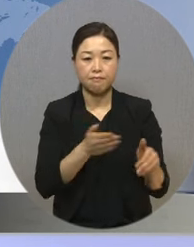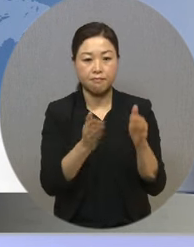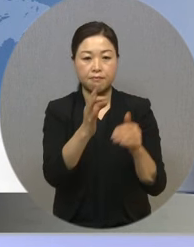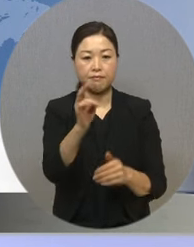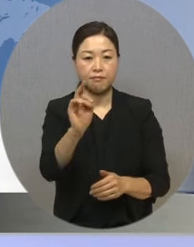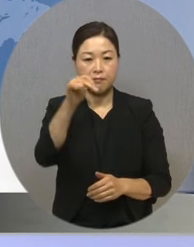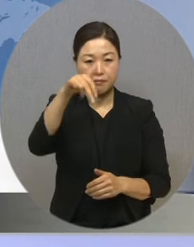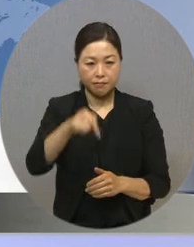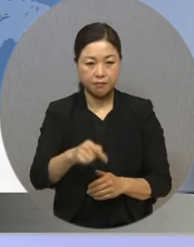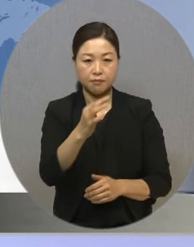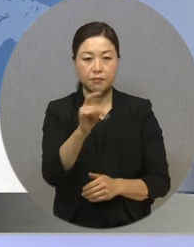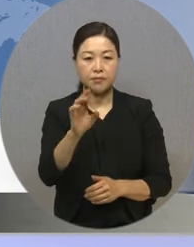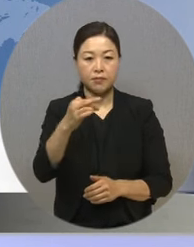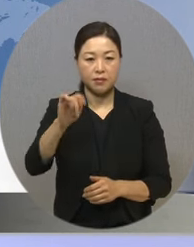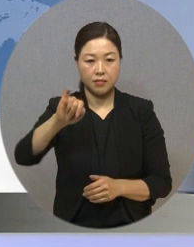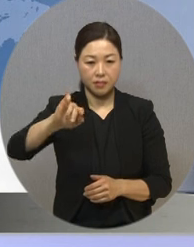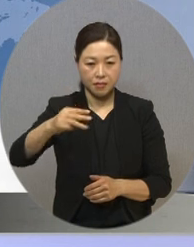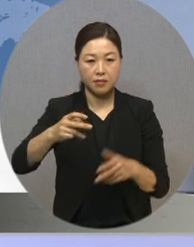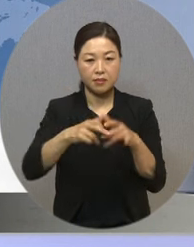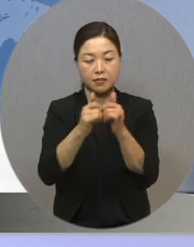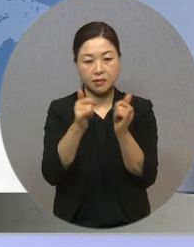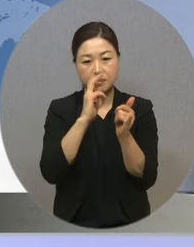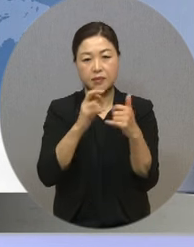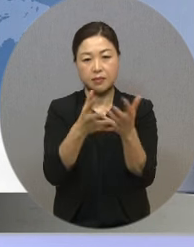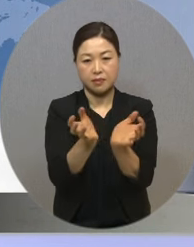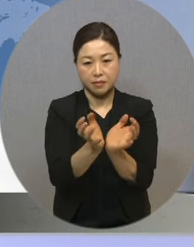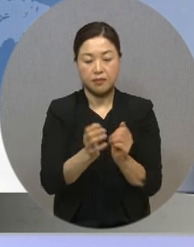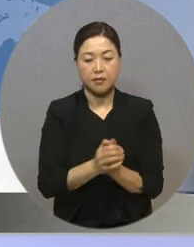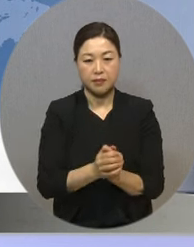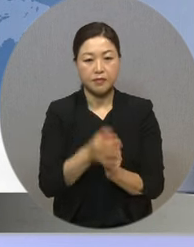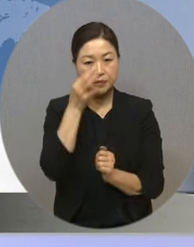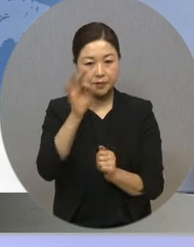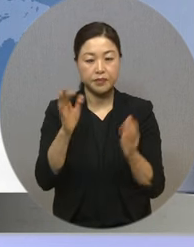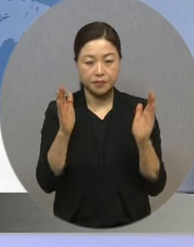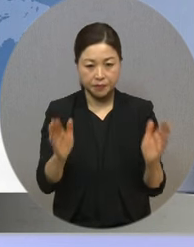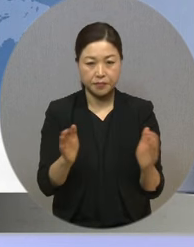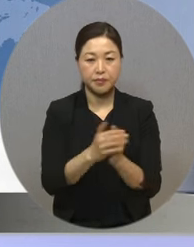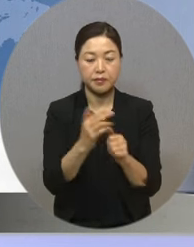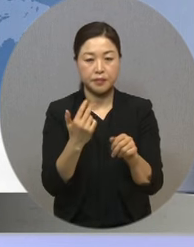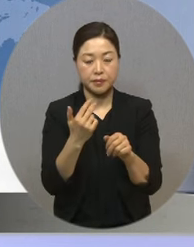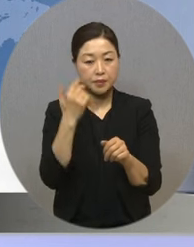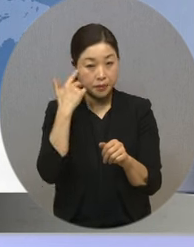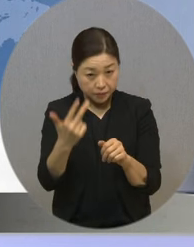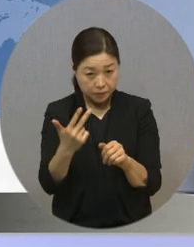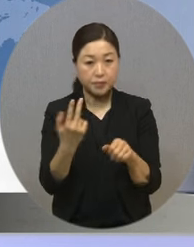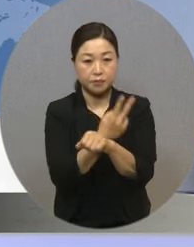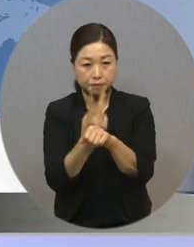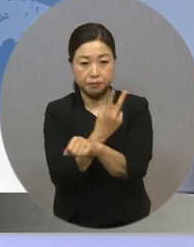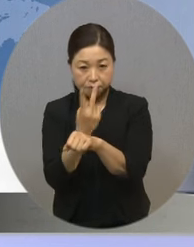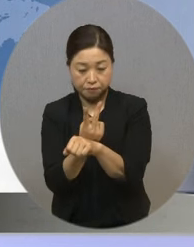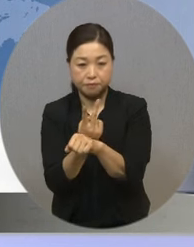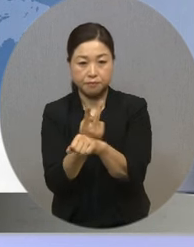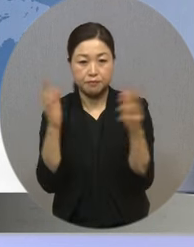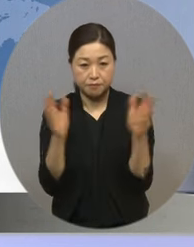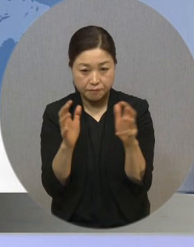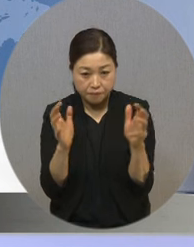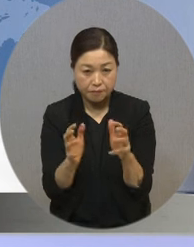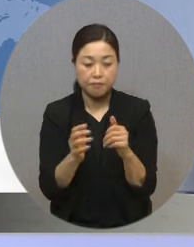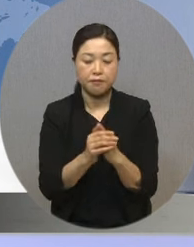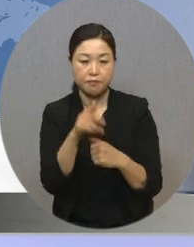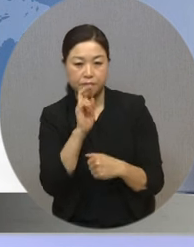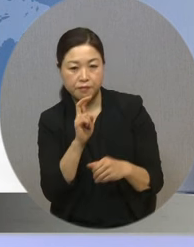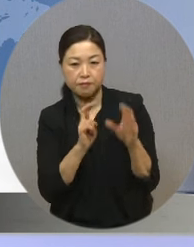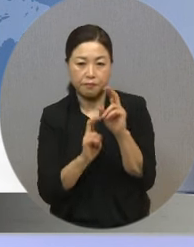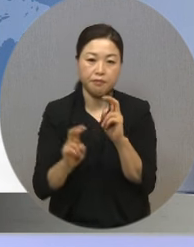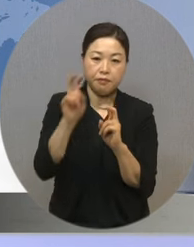양주시 앙상블 장애인 합창단인데요. 10개월간 매주 2시간씩 한자리에 모여 화음을 얹어가며